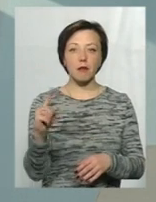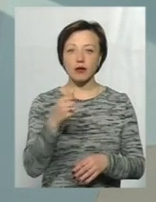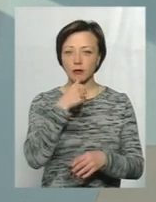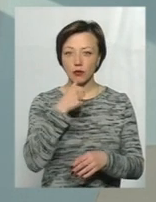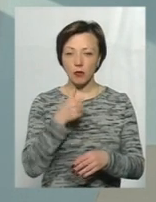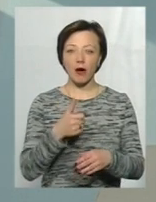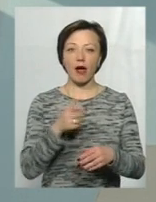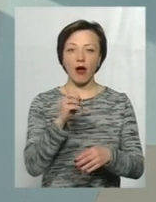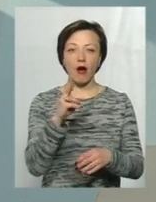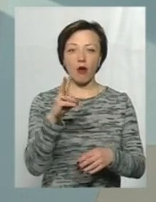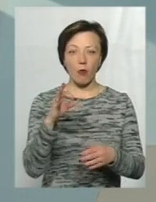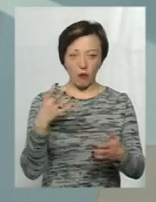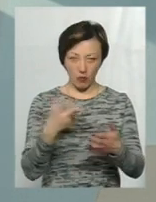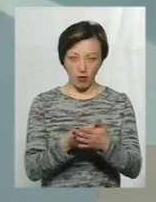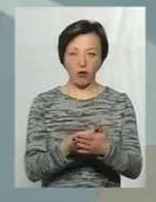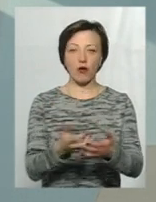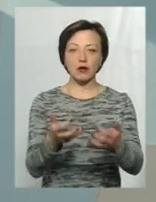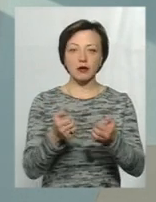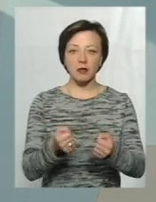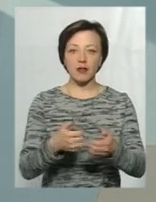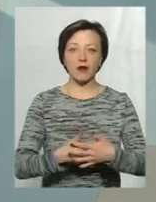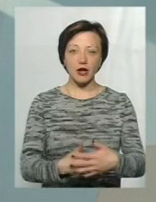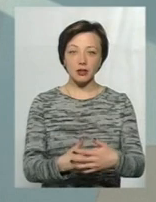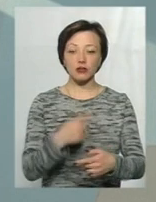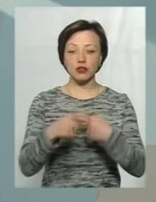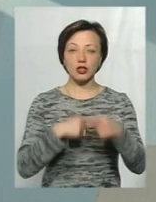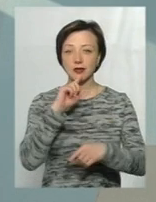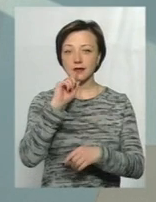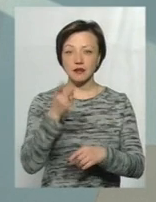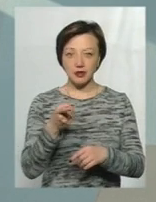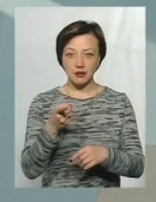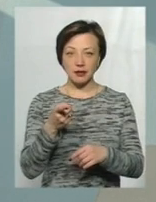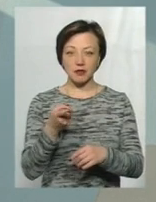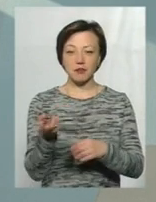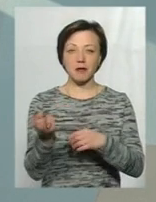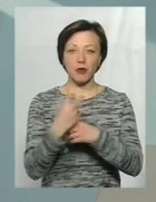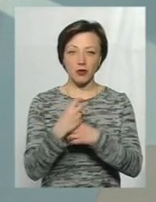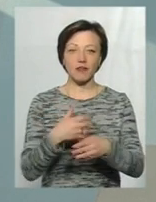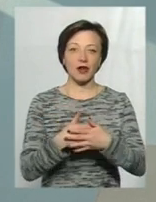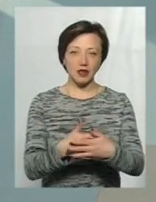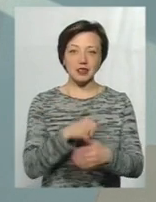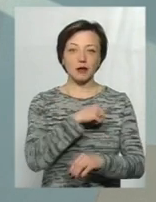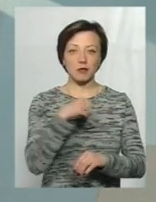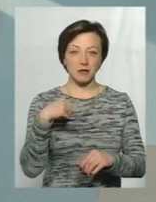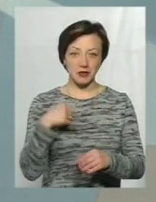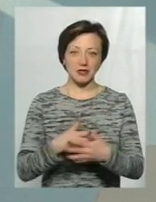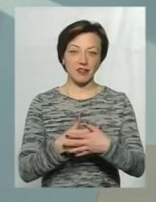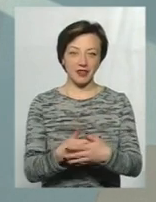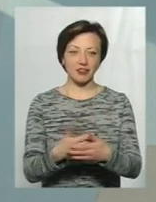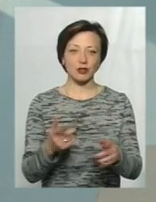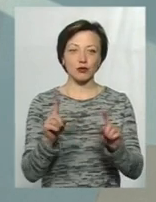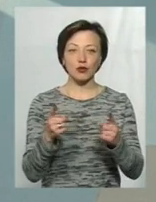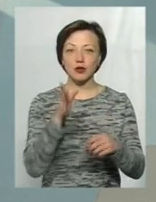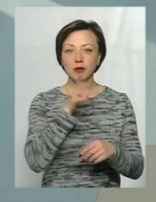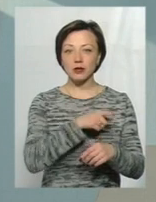отримали вагітність, ми їх розродили, і через якийсь рік приходили вагітні, самостійно завагітнівши, тому що